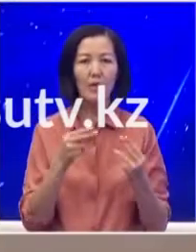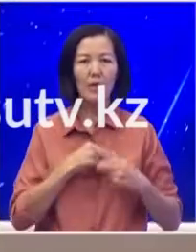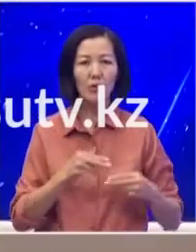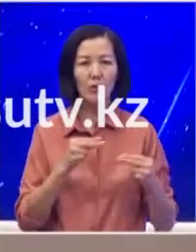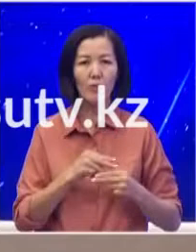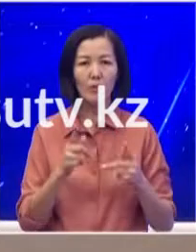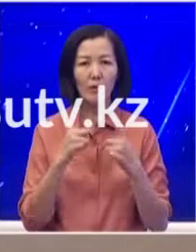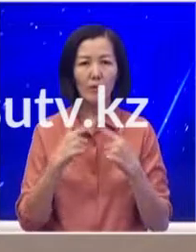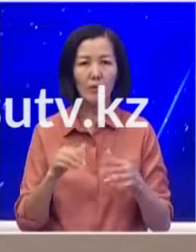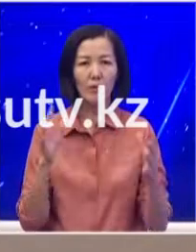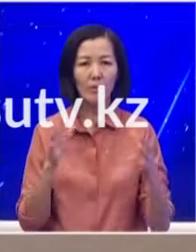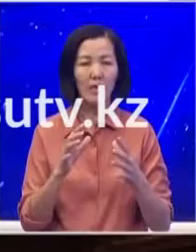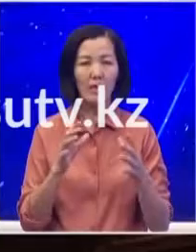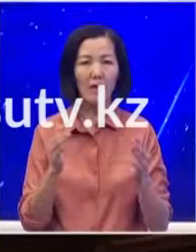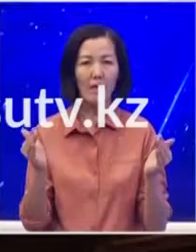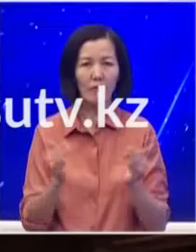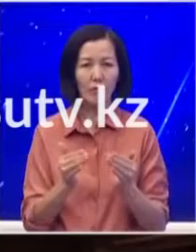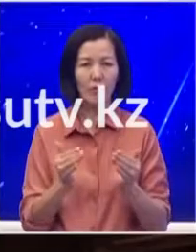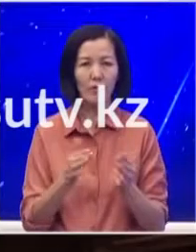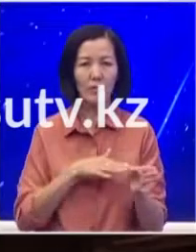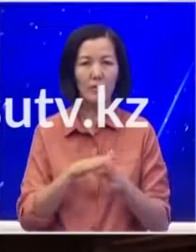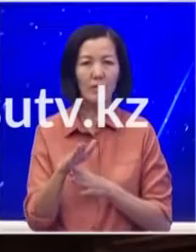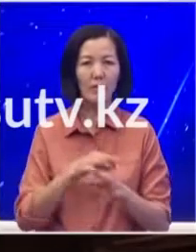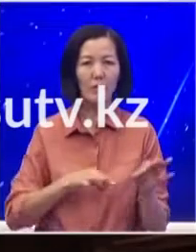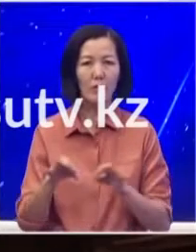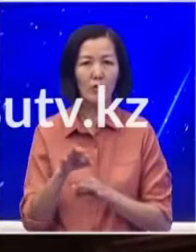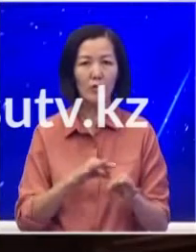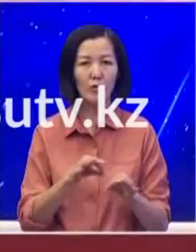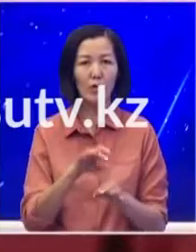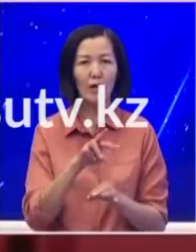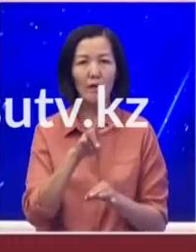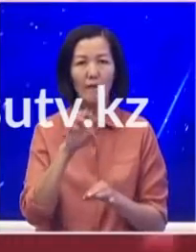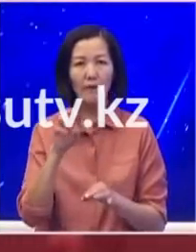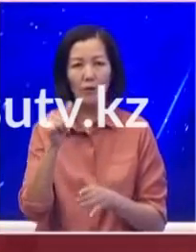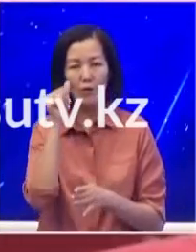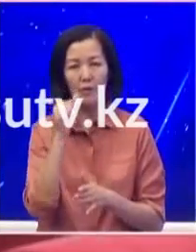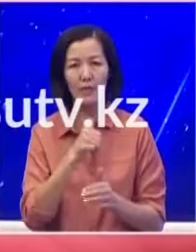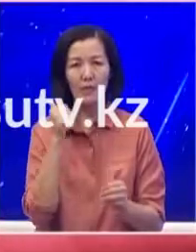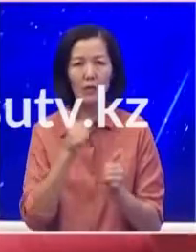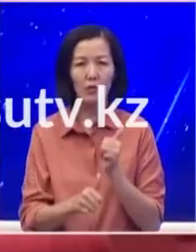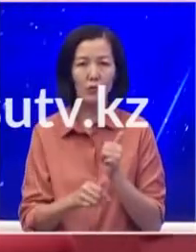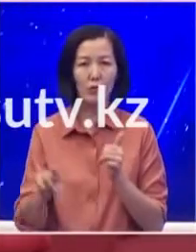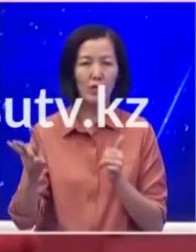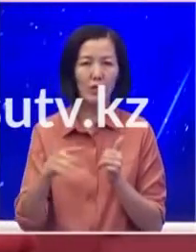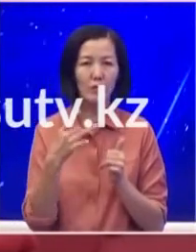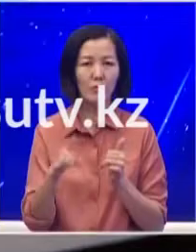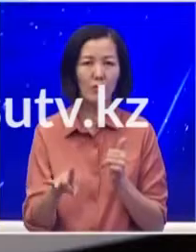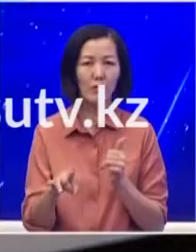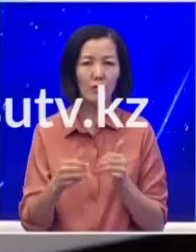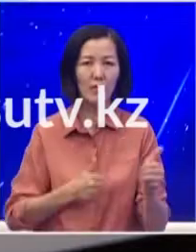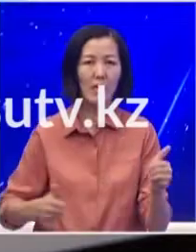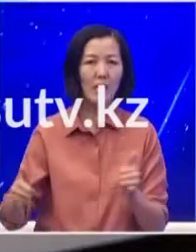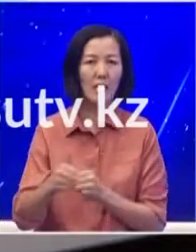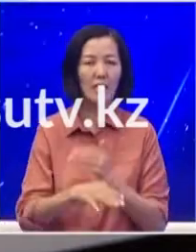фронт-офиса приобретен микроавтобус. Во исполнение дорожной карты в июле месяце планируется проведение ежегодного республиканского слета лидеров